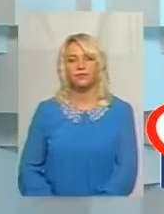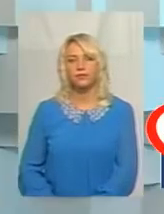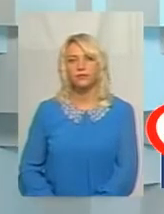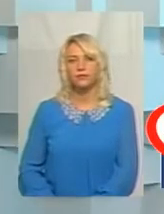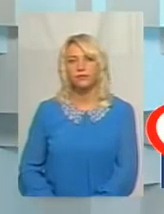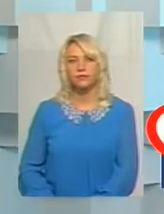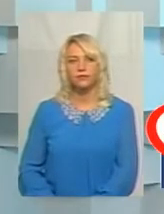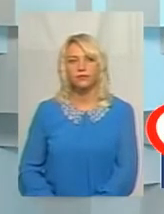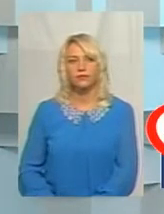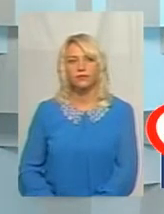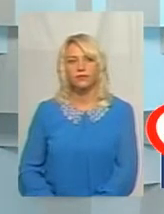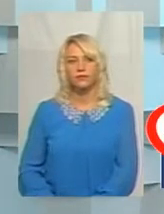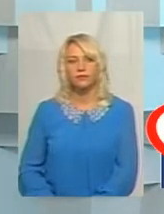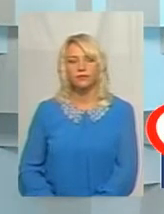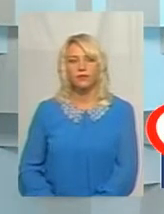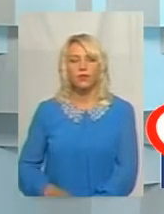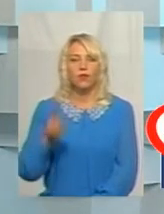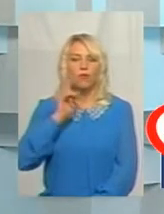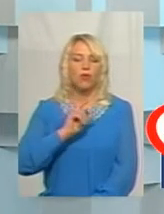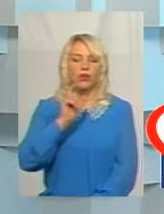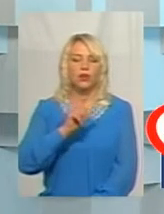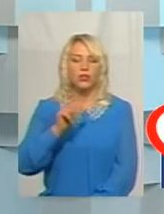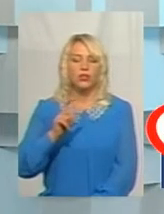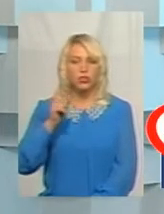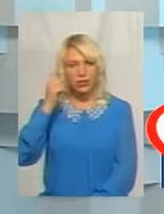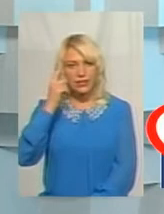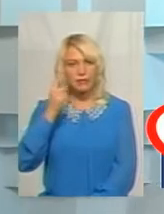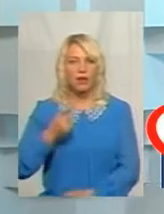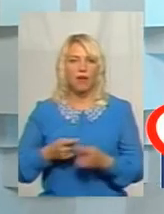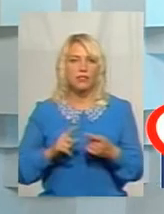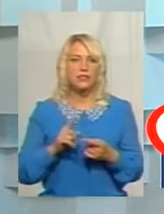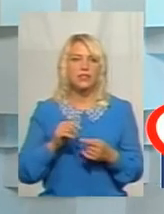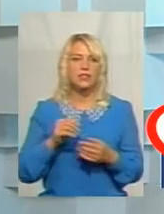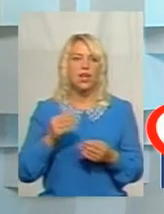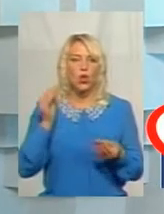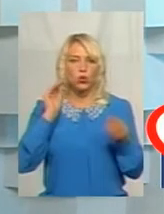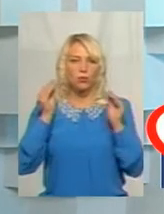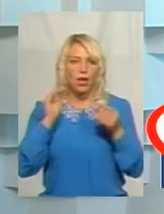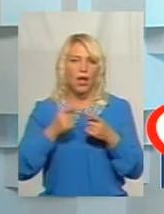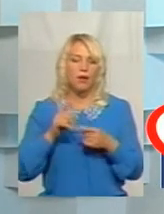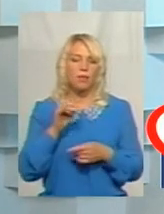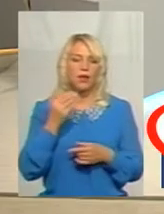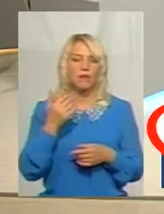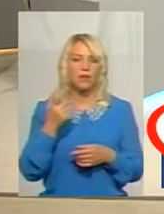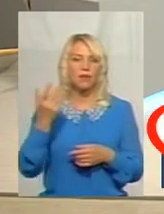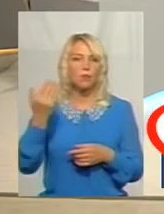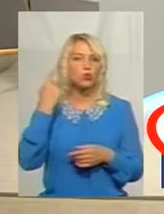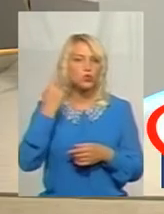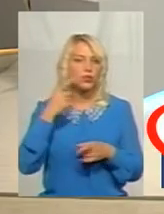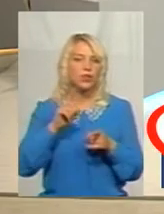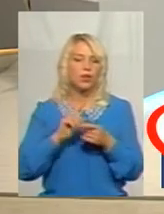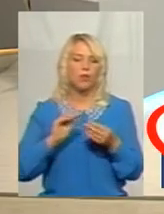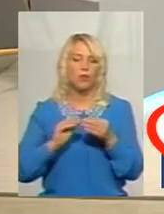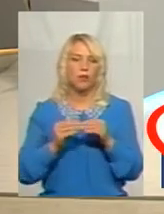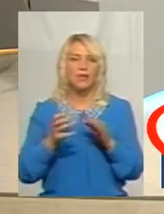619060. І поки глядачі збираються з думками, виокремимо такі проблемні моменти, які ми почули в сюжеті.